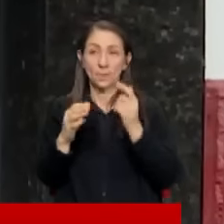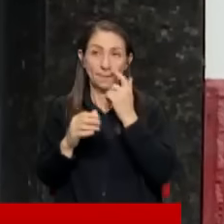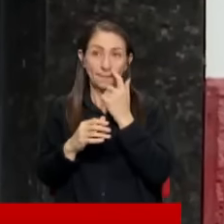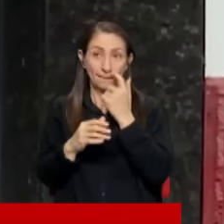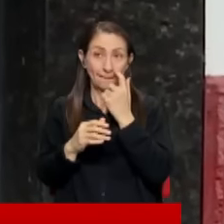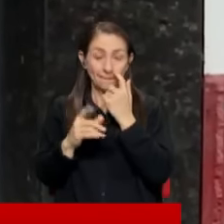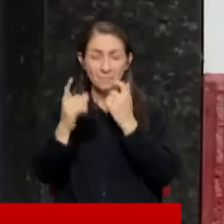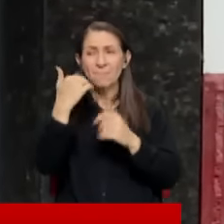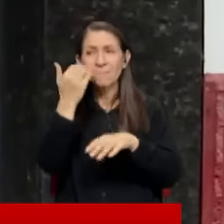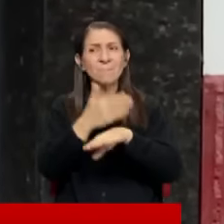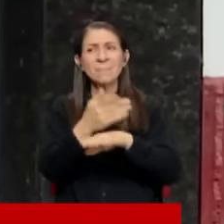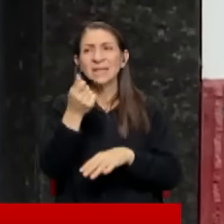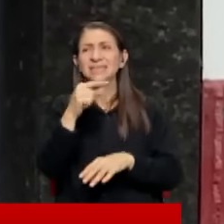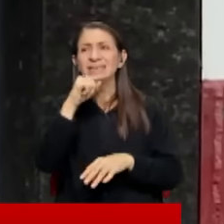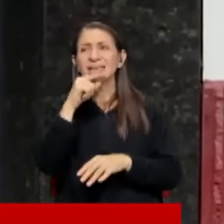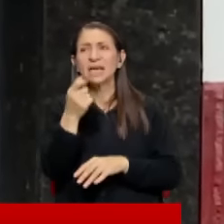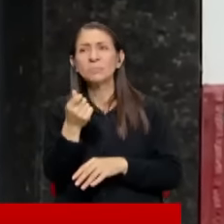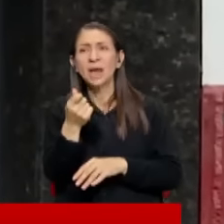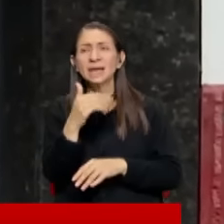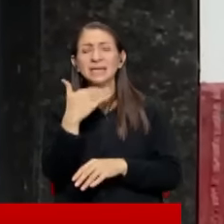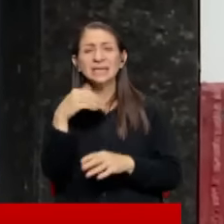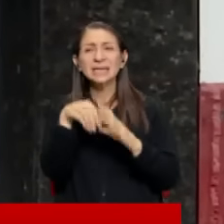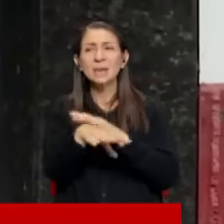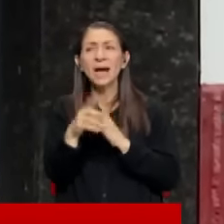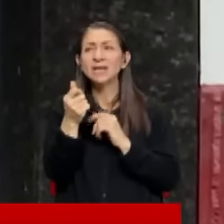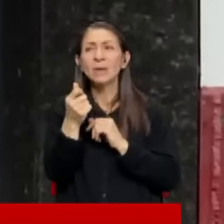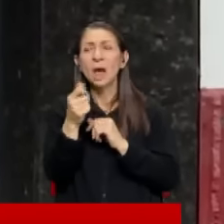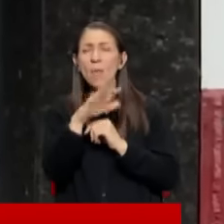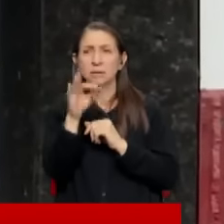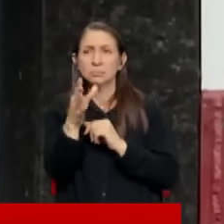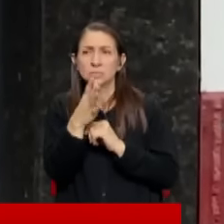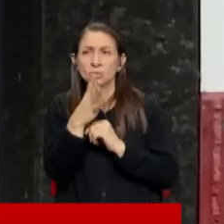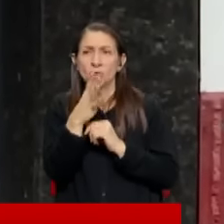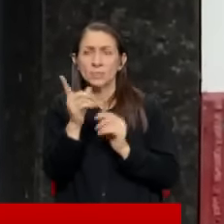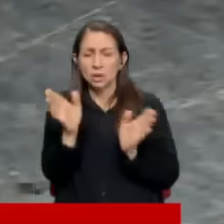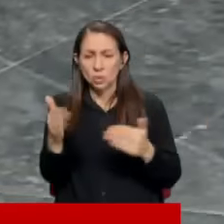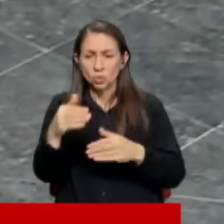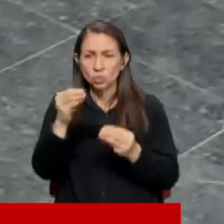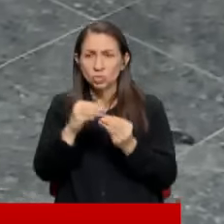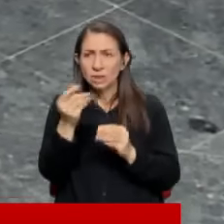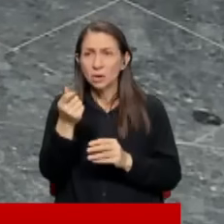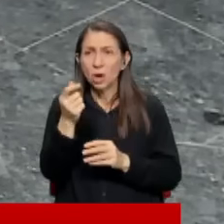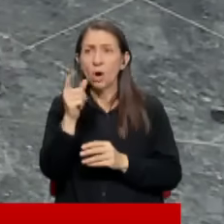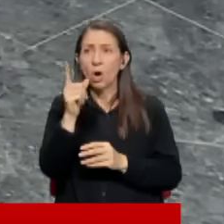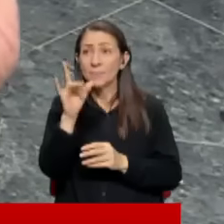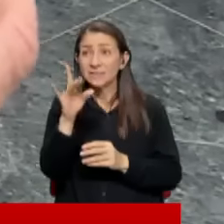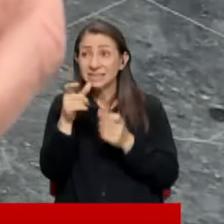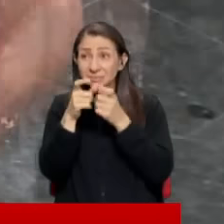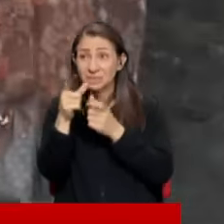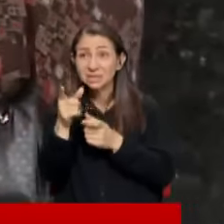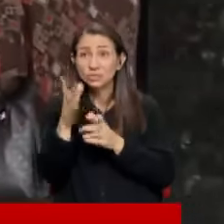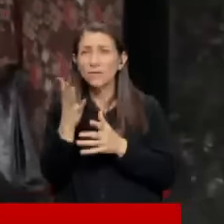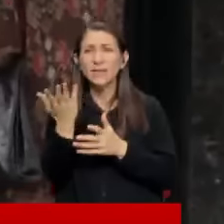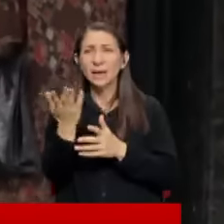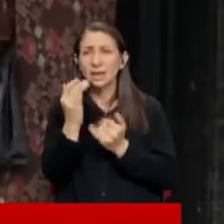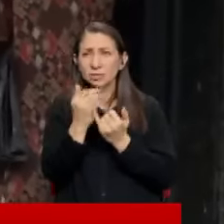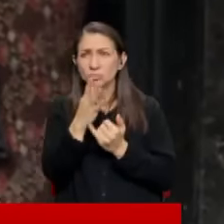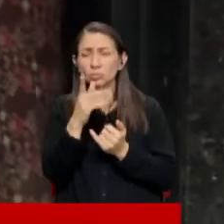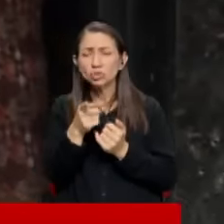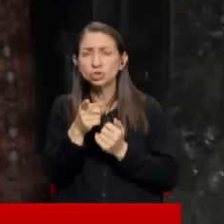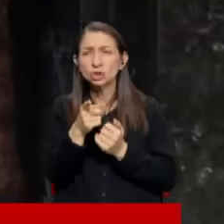Bir kalıp peynir kaç para? Zeytin kaç para? Kıyma kaç para? Bunu herkes biliyor ki. Bir kuru yumurta kaç para? 15 lira olursa bir simit. İşin garip tarafı ne biliyor musun